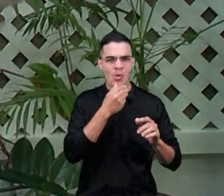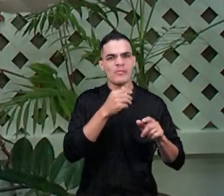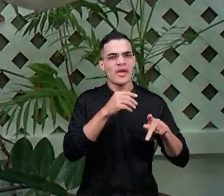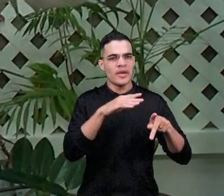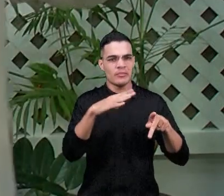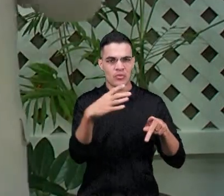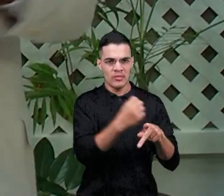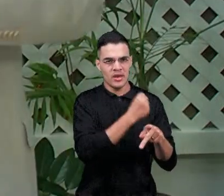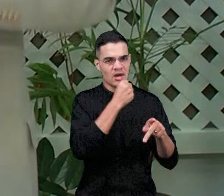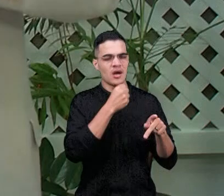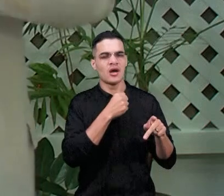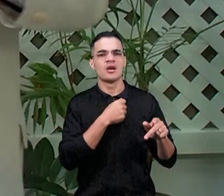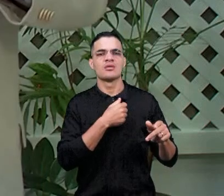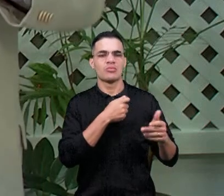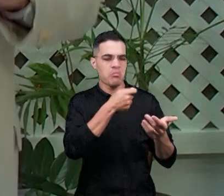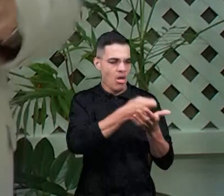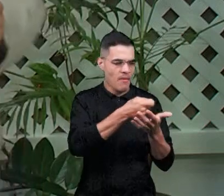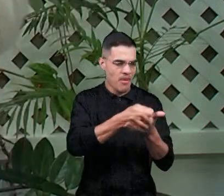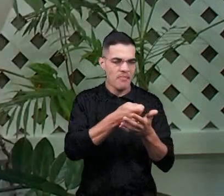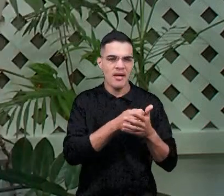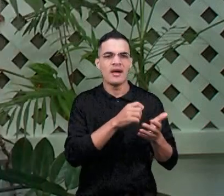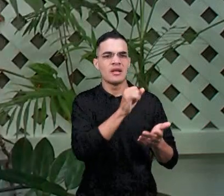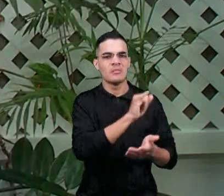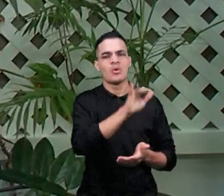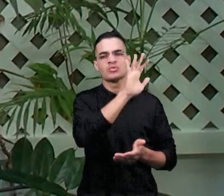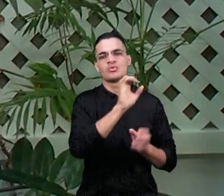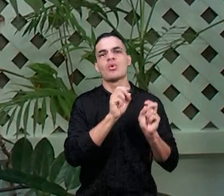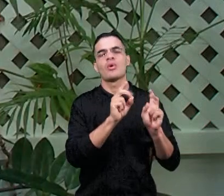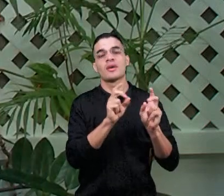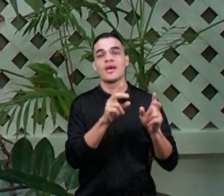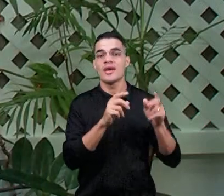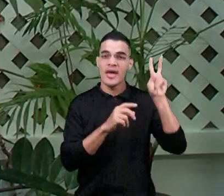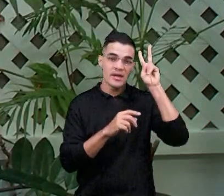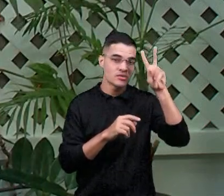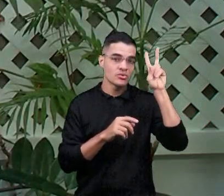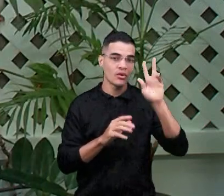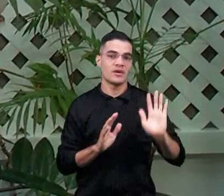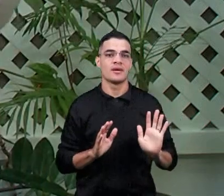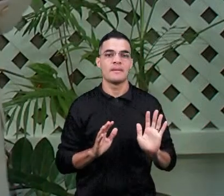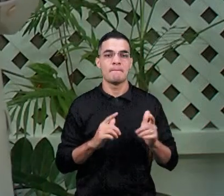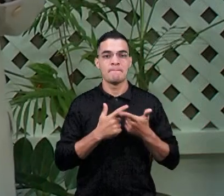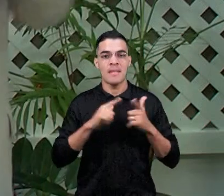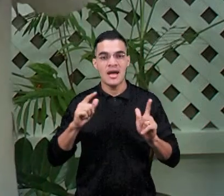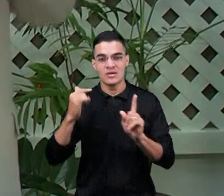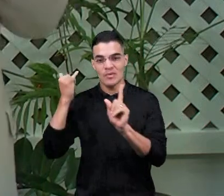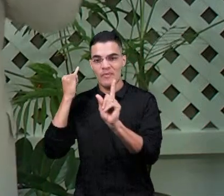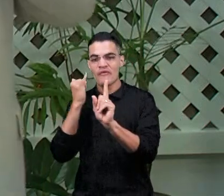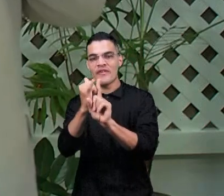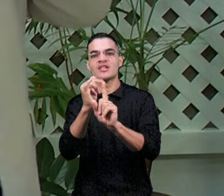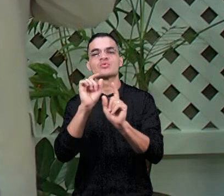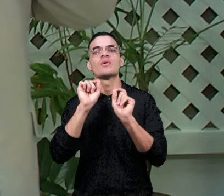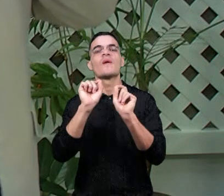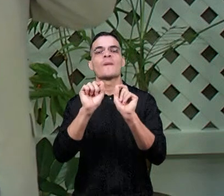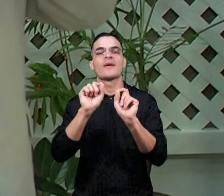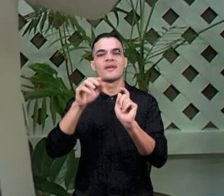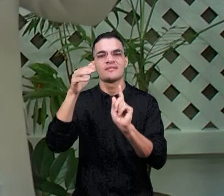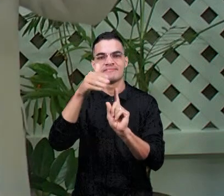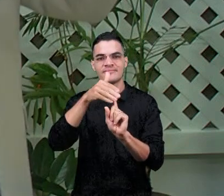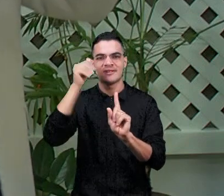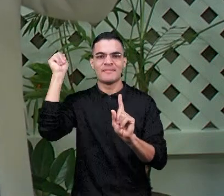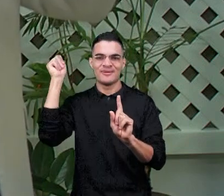histoire. Et Jésus est passé avec une foule. C'était une histoire. Mais le prophétique se trouve dans l'appel, le